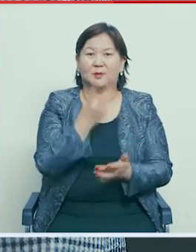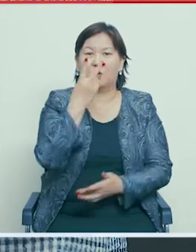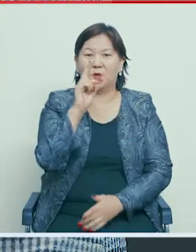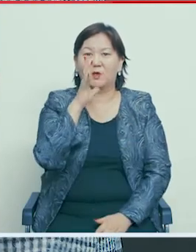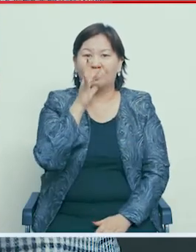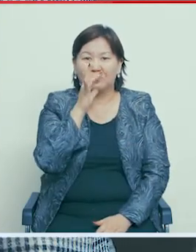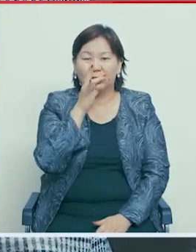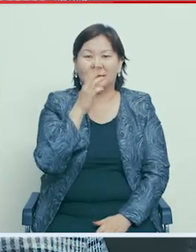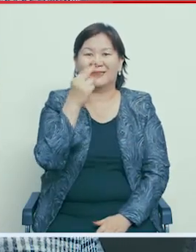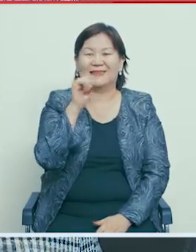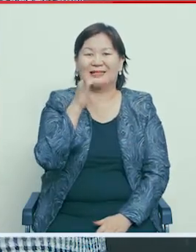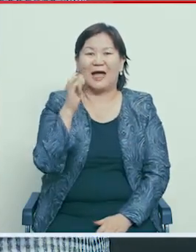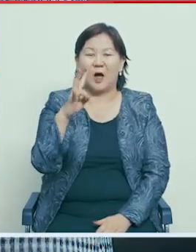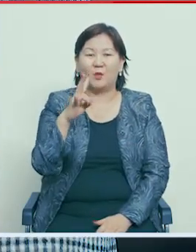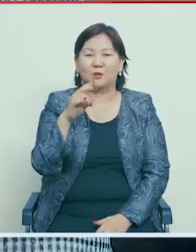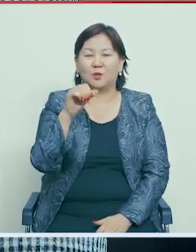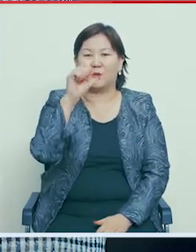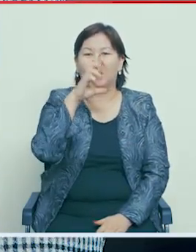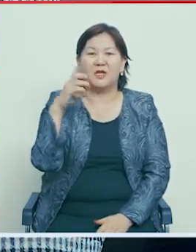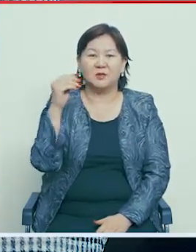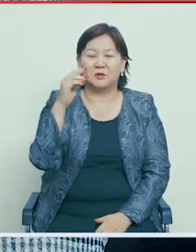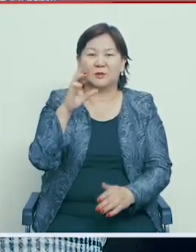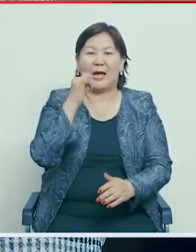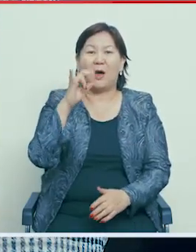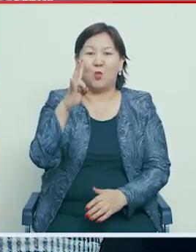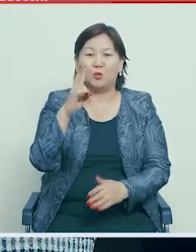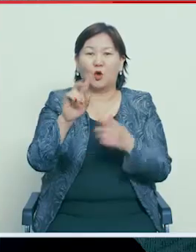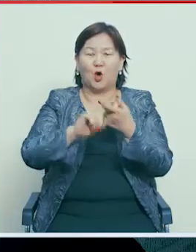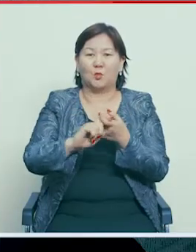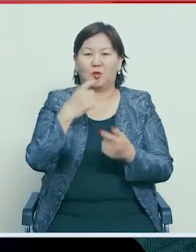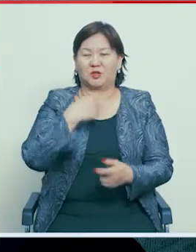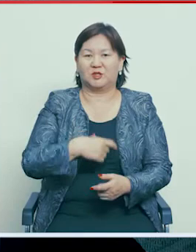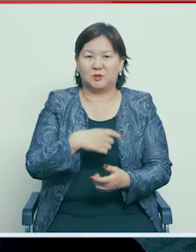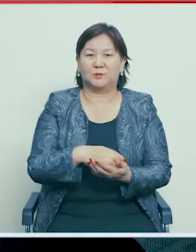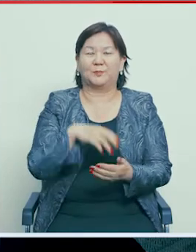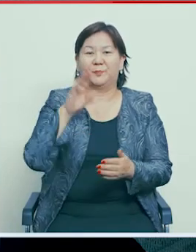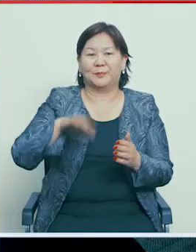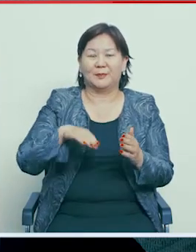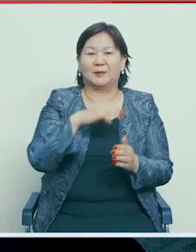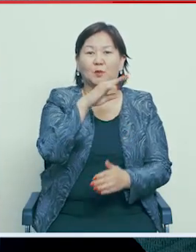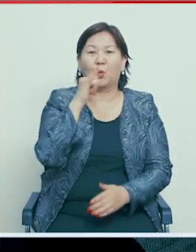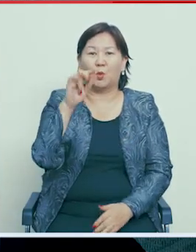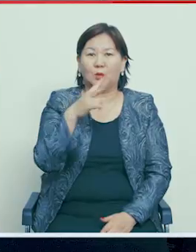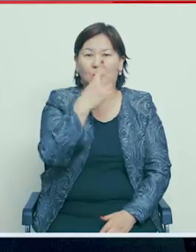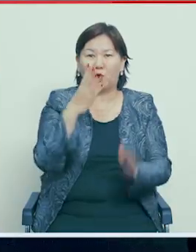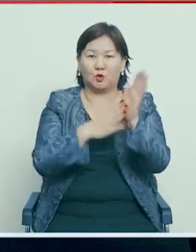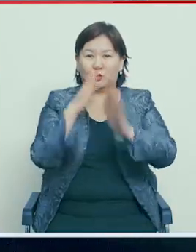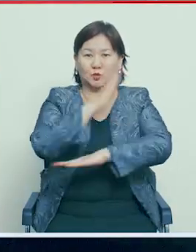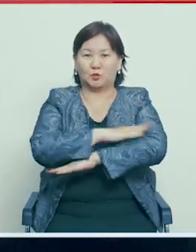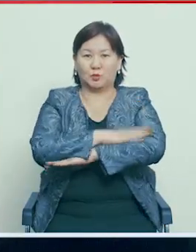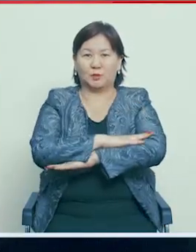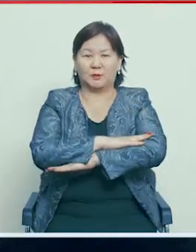настай даавнтай хүүхдийн мундаг ээж, Монголын даавны холбооны гишүүн юм хүн байна. Дараагийн жучин маань Туул 29 дугаар